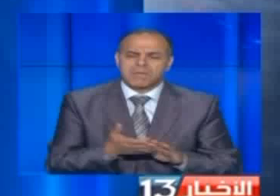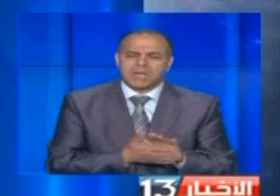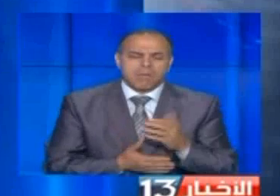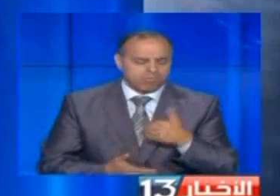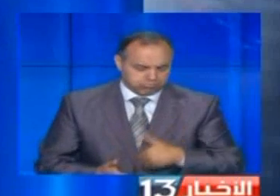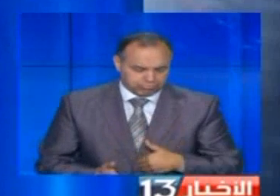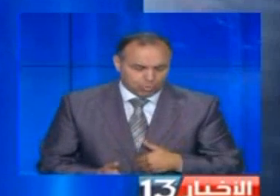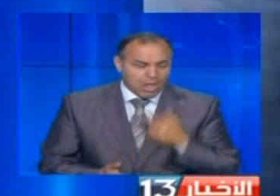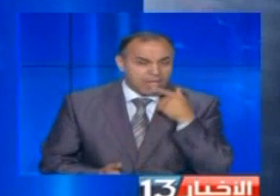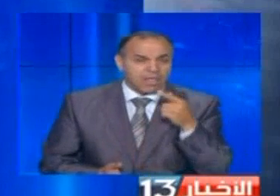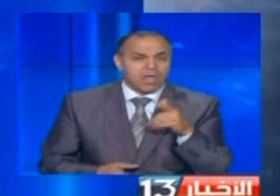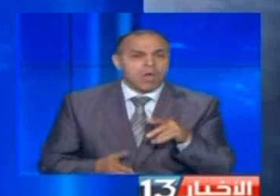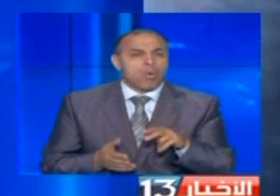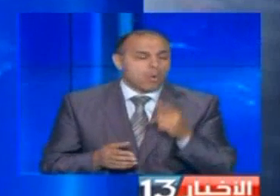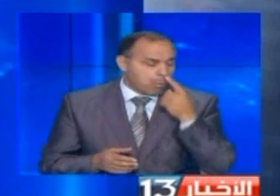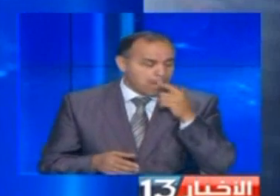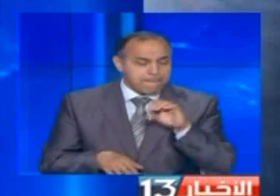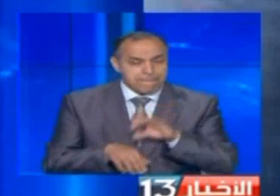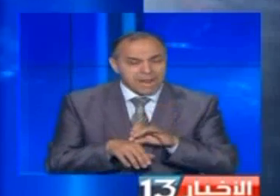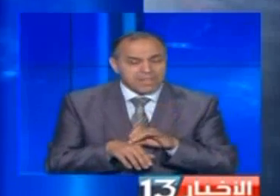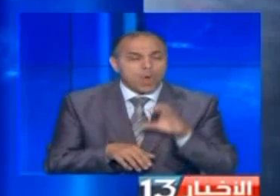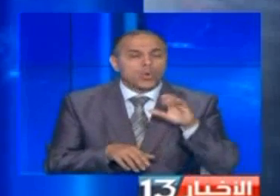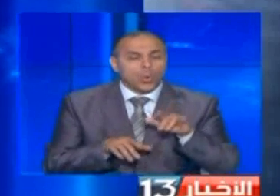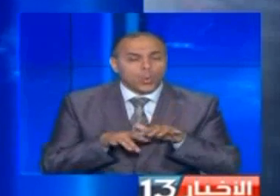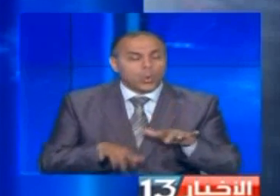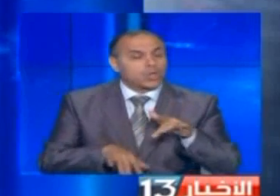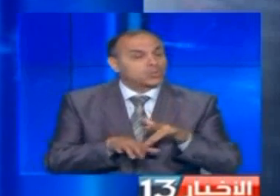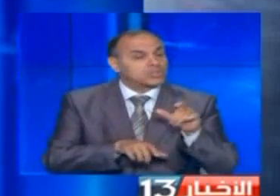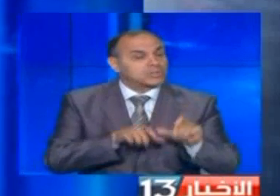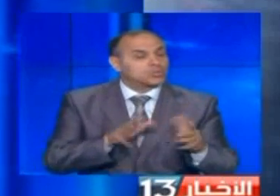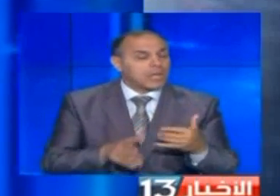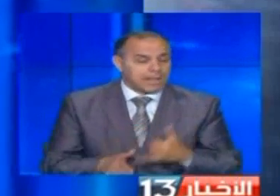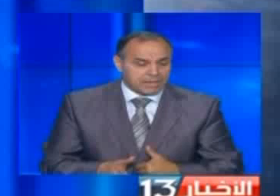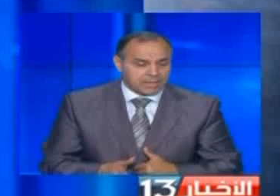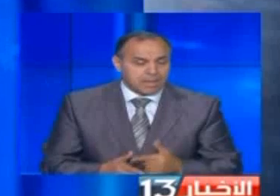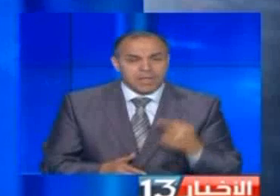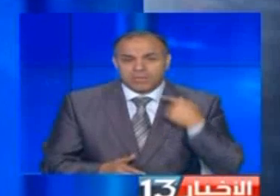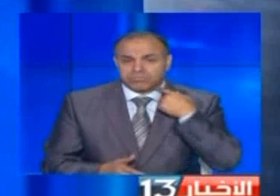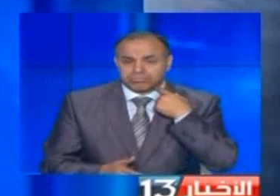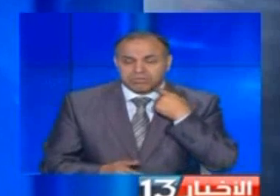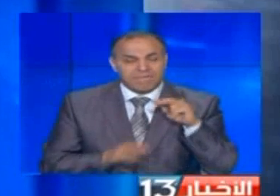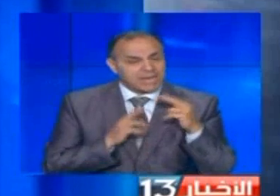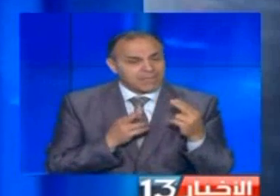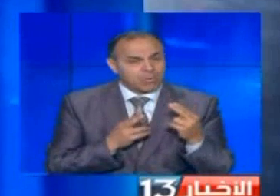المجاعة، ويهدد وباء الكوليرا آلاف المدنيين اليمنيين بعد فشل الأطراف